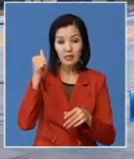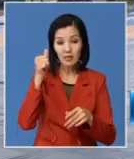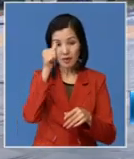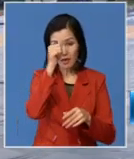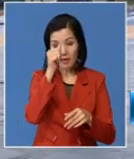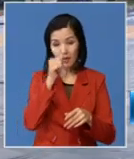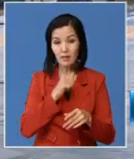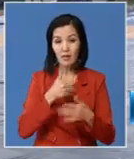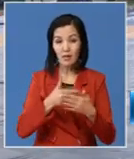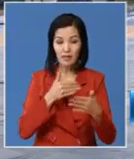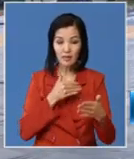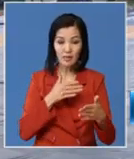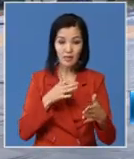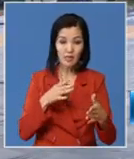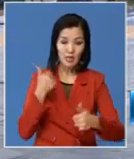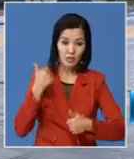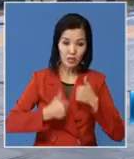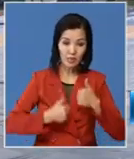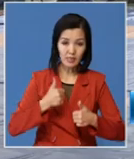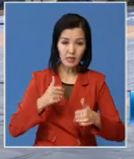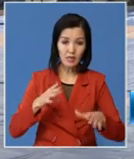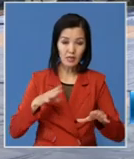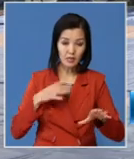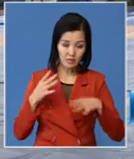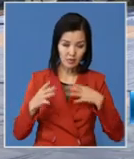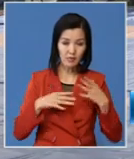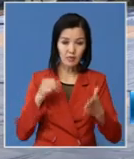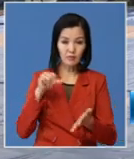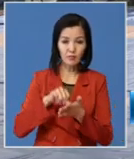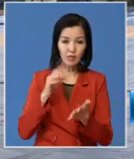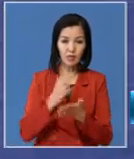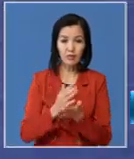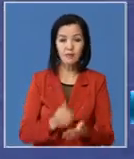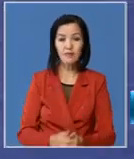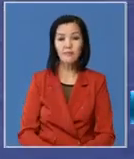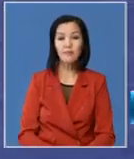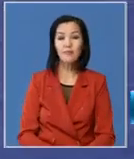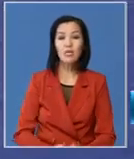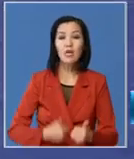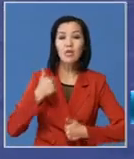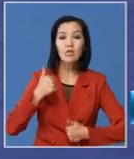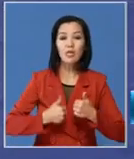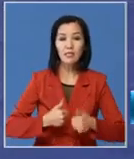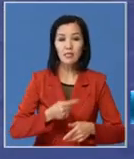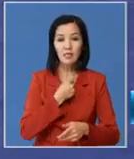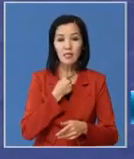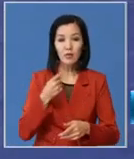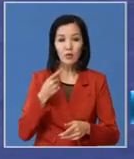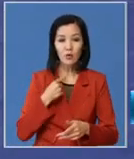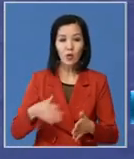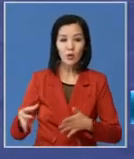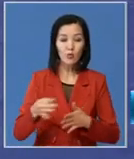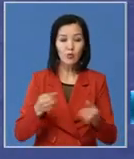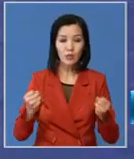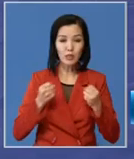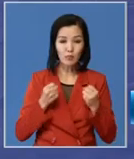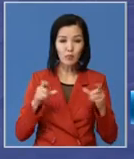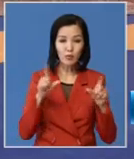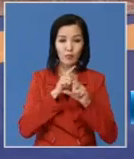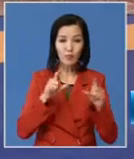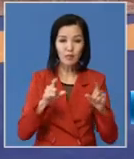мына жолда жүрген кезде тактильные дорожки дейді, солар төселінеді. Сосын мына байқасаңыздар, әрбір ұжымдардың сыртында